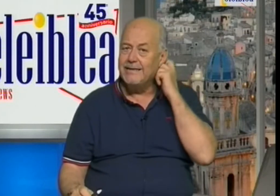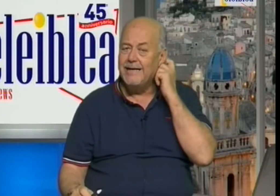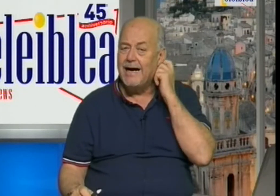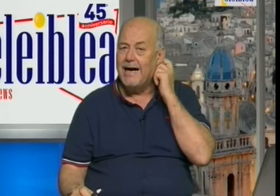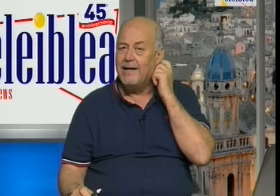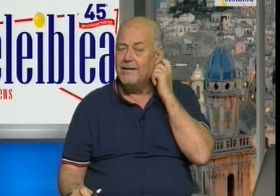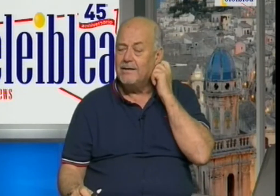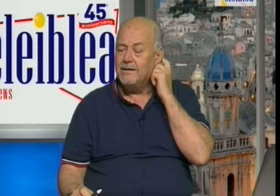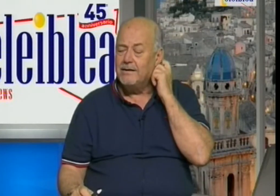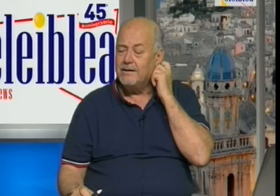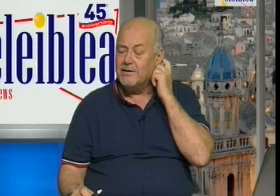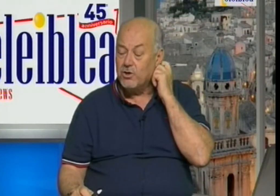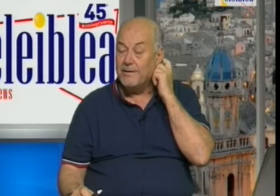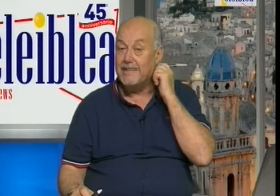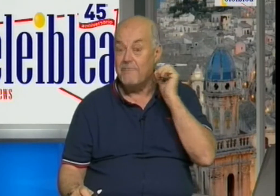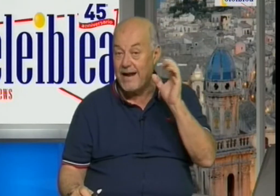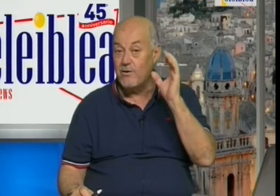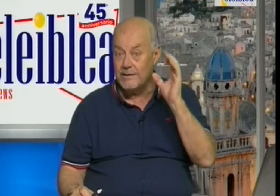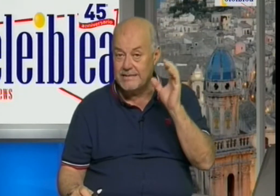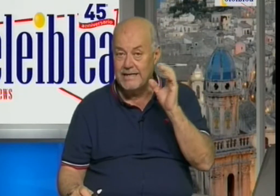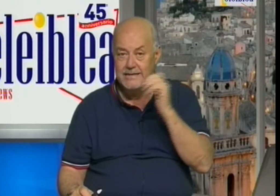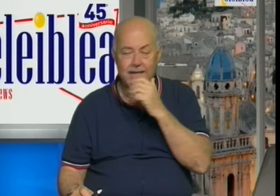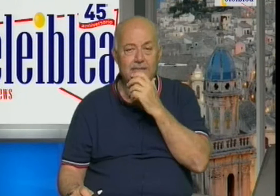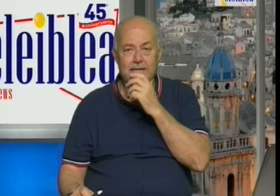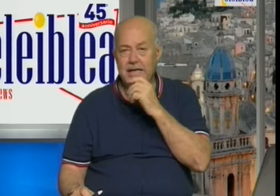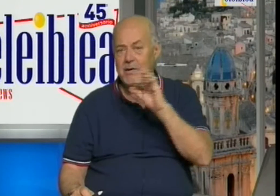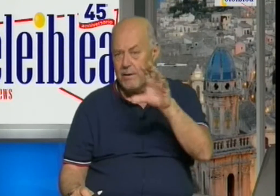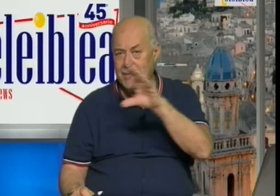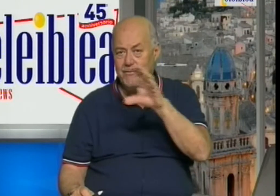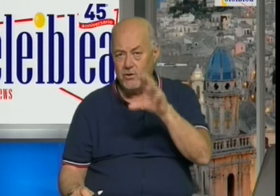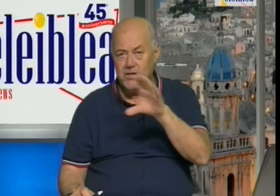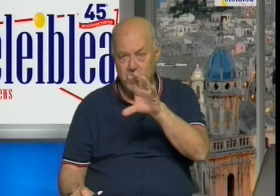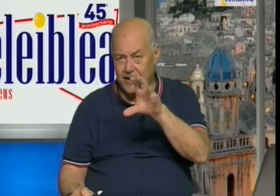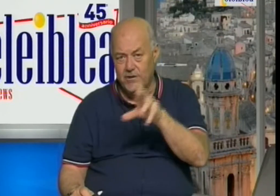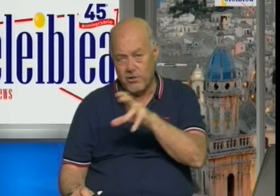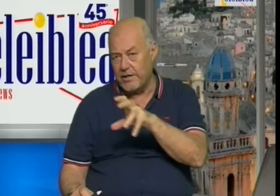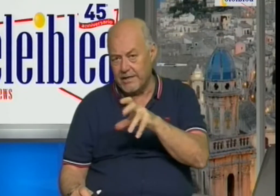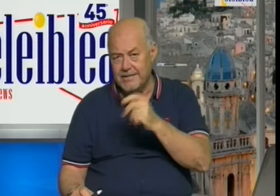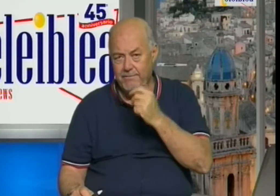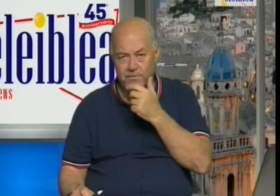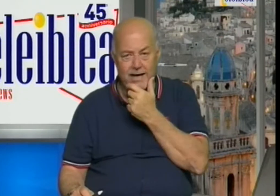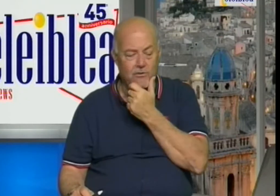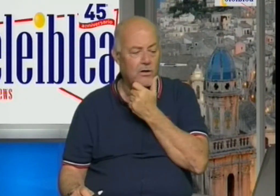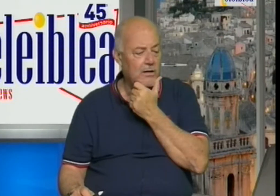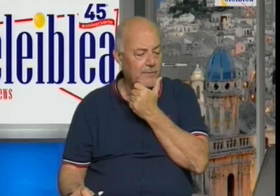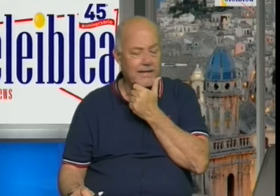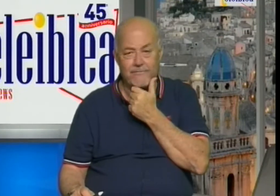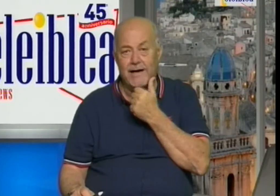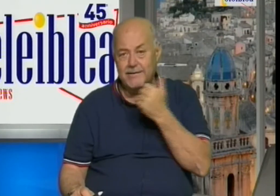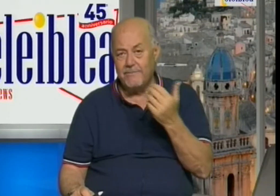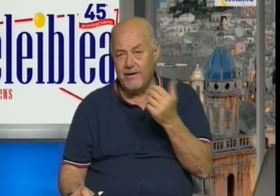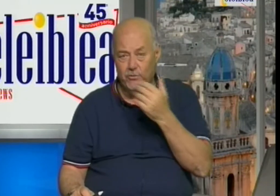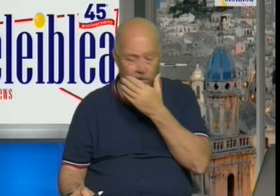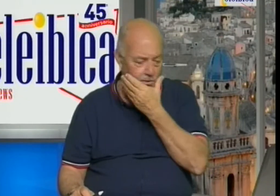mandate da, da Franco Assenza, che riguardavano l'incendio, e noi ringraziamo Franco perché